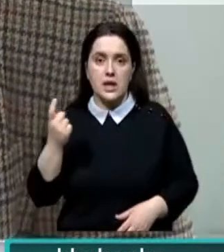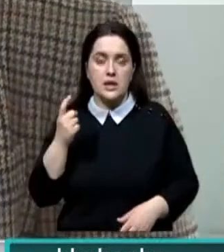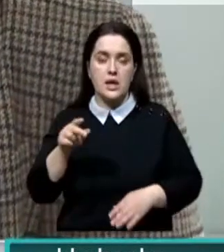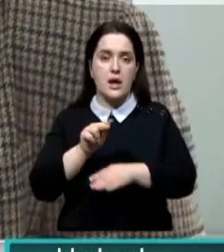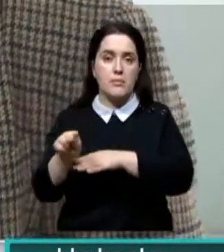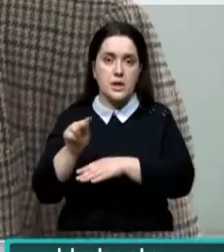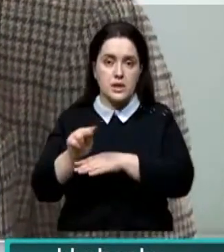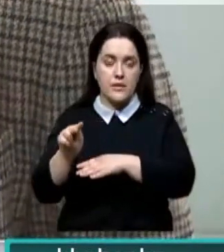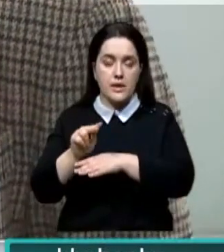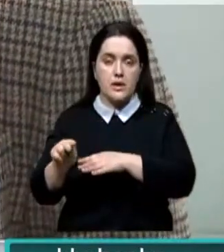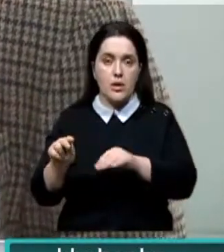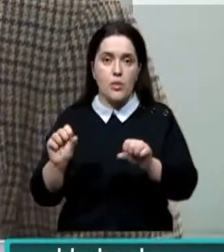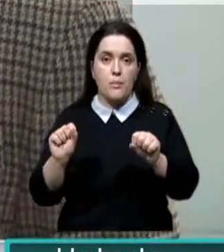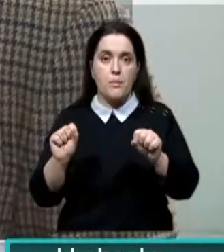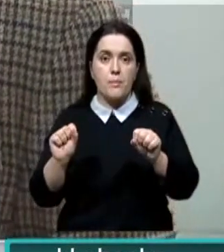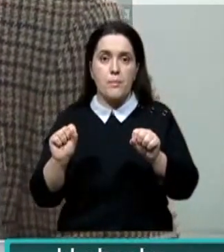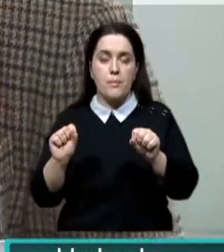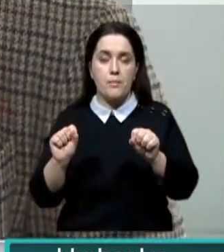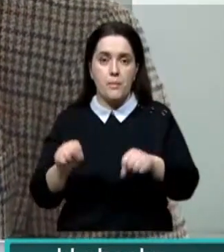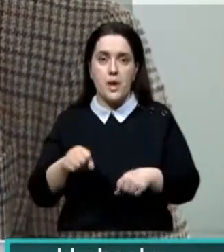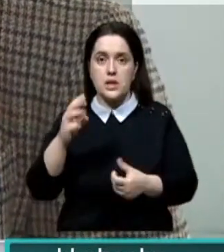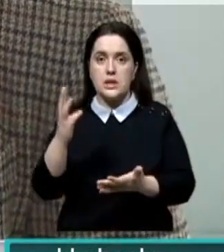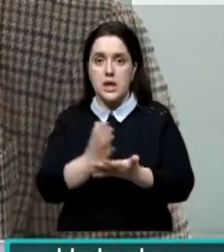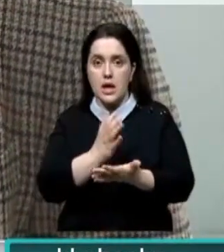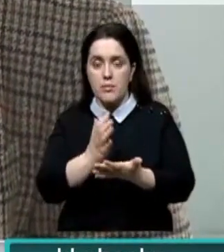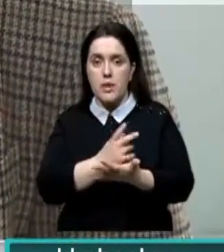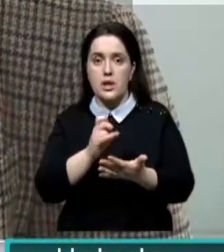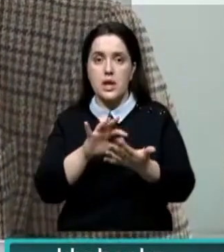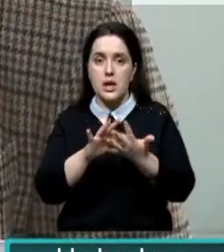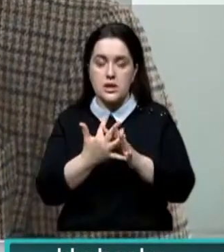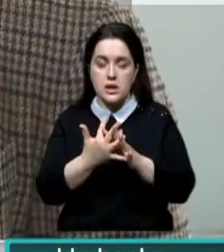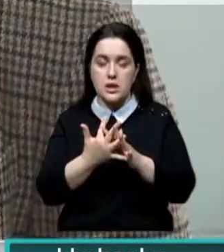образования, которые позволяют именно зарабатывать на селе, строить дела и бизнес.